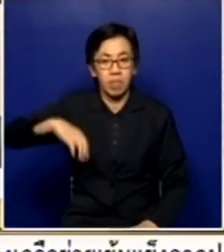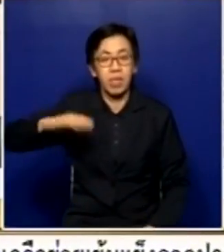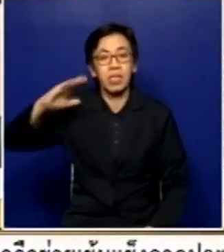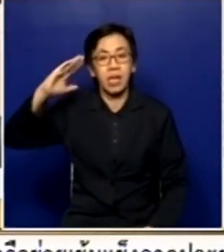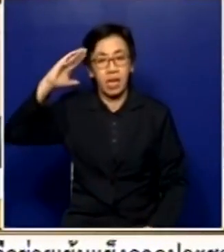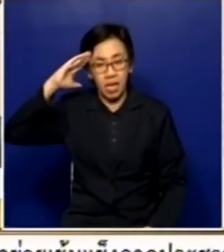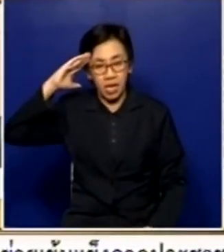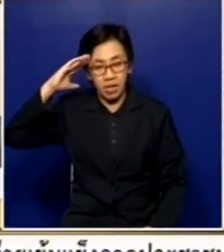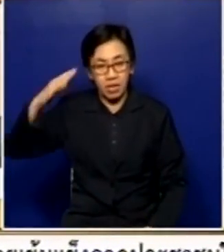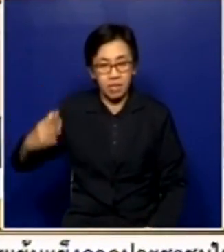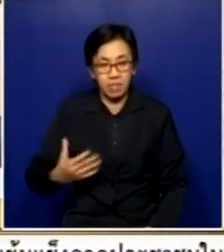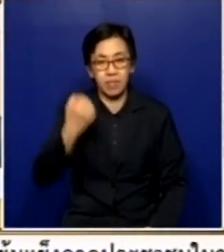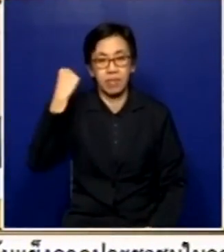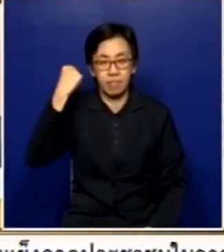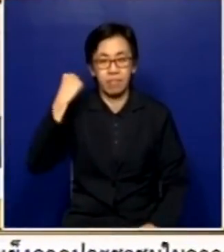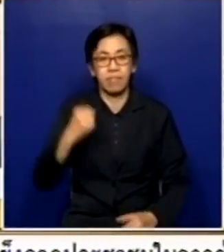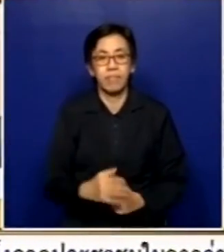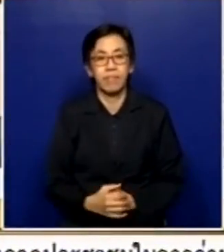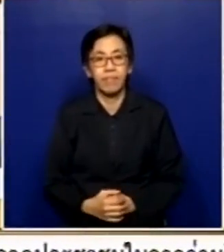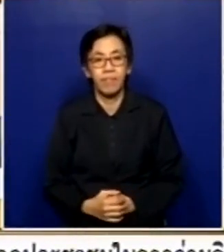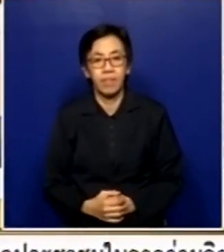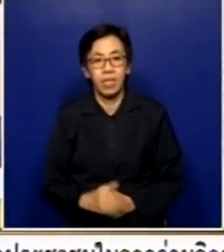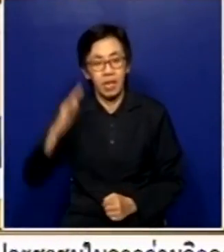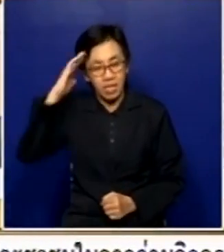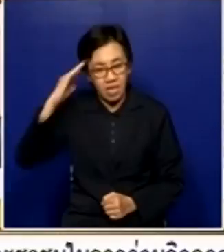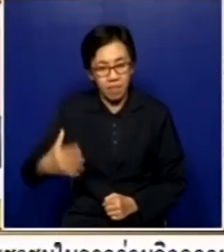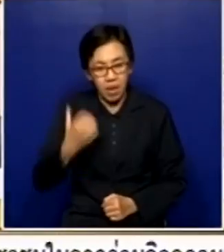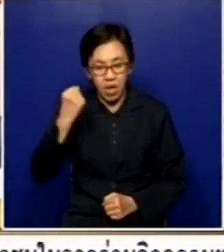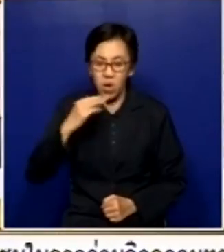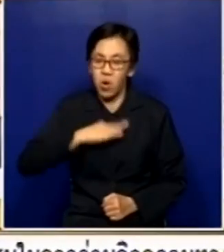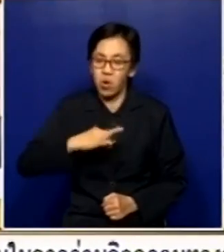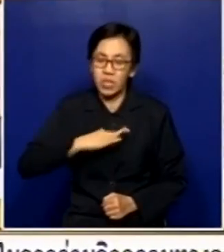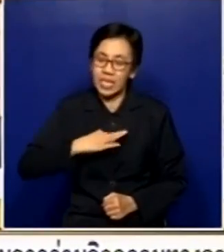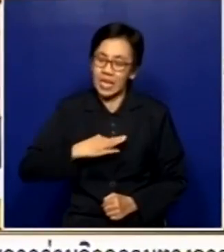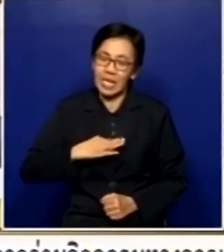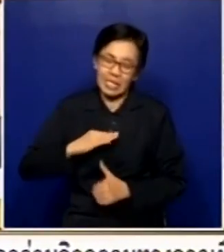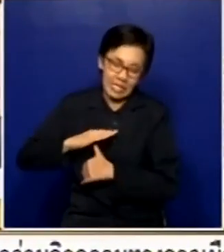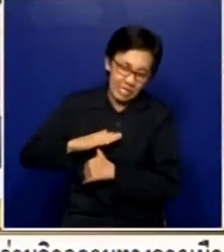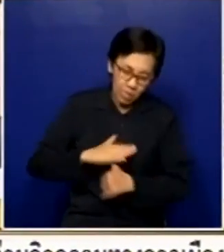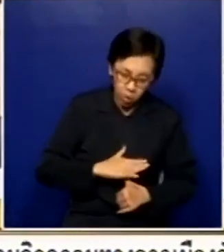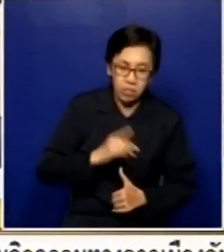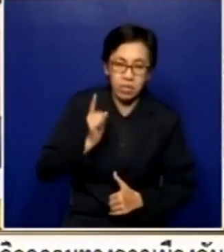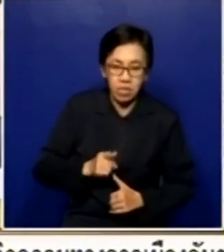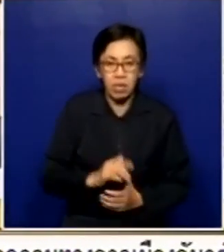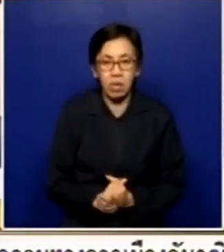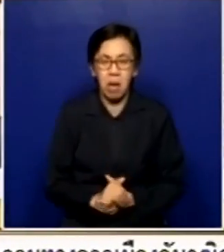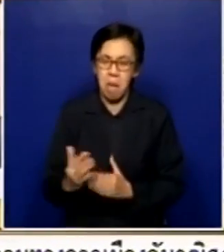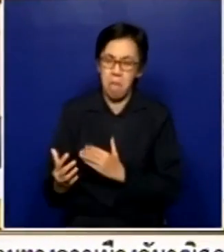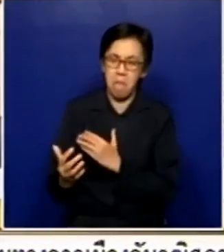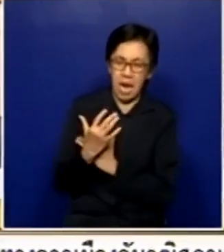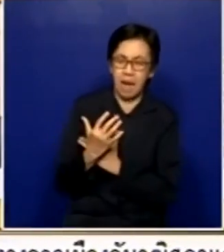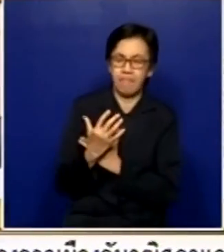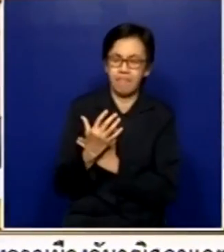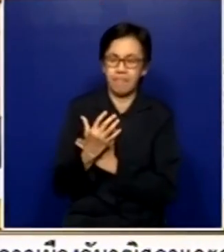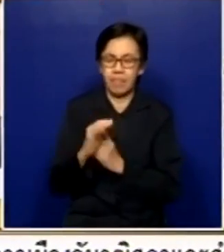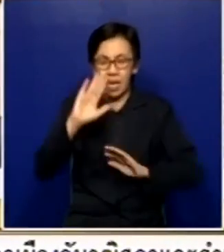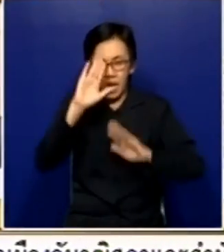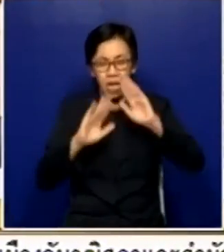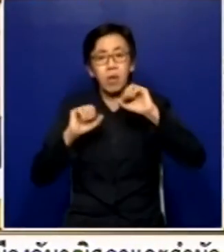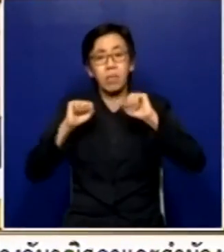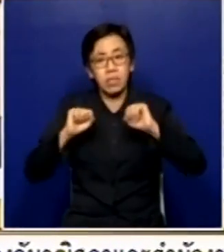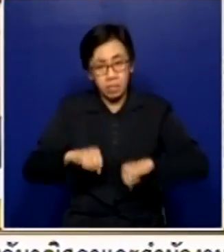มาทำการรัฐประหารนั่นคือการคุกคามอย่างแท้จริงการคุกคามบีบบังคับให้ต้องลงประชามติ